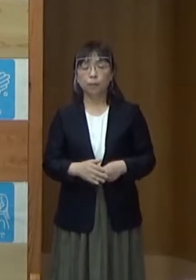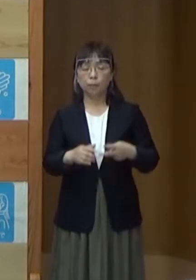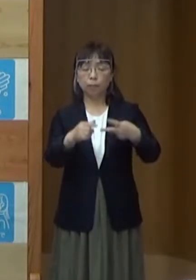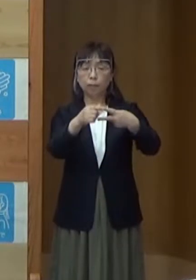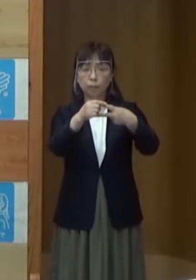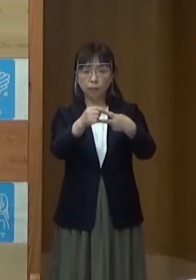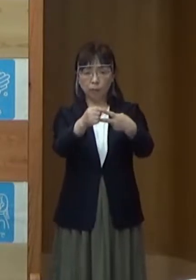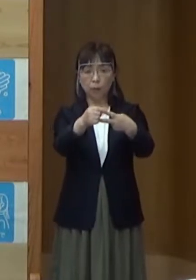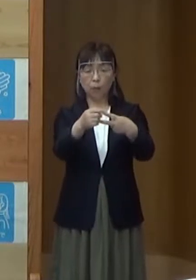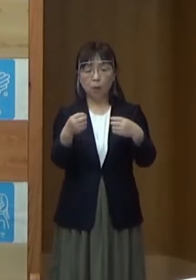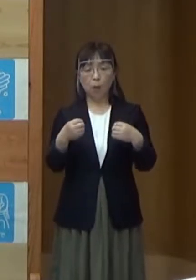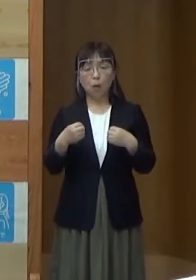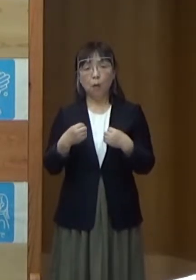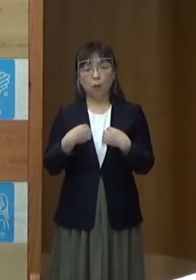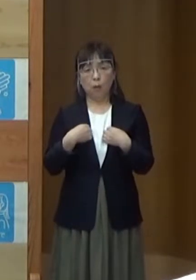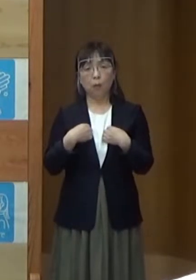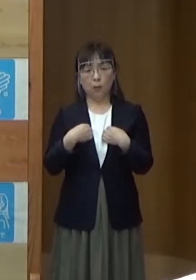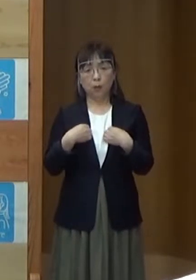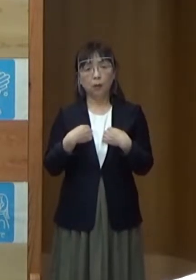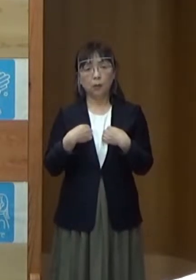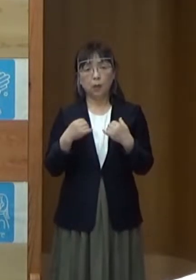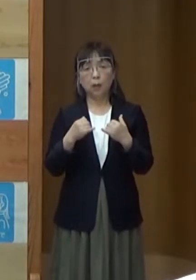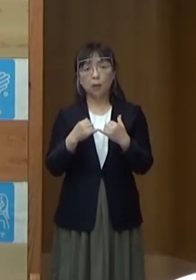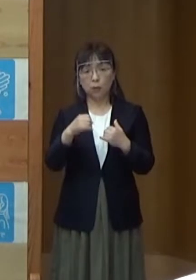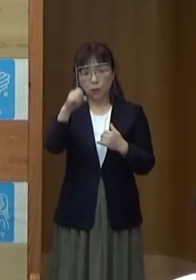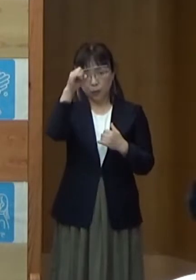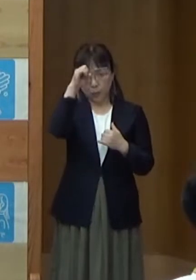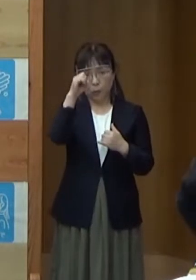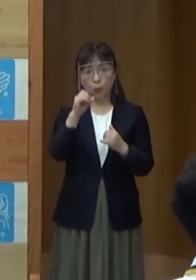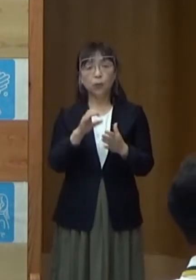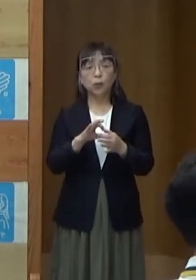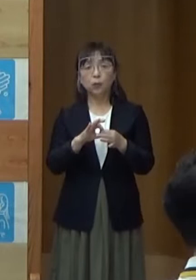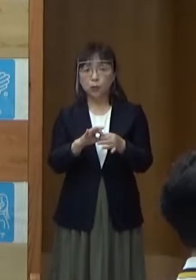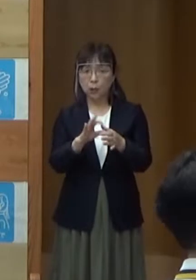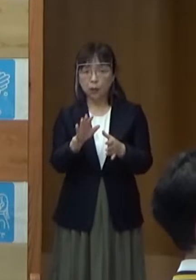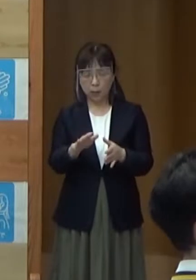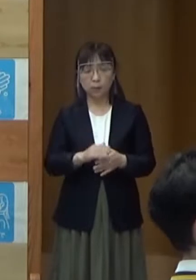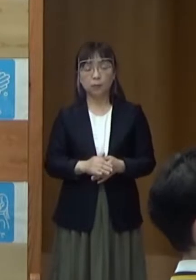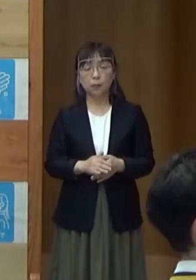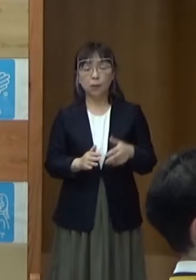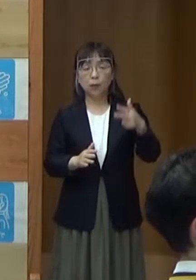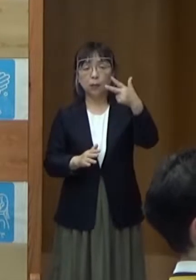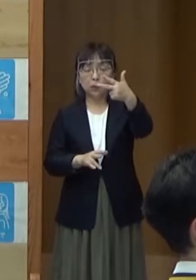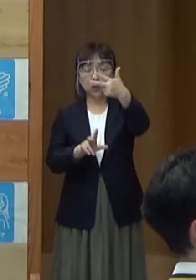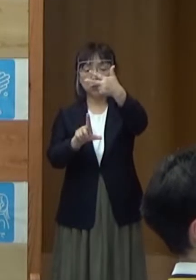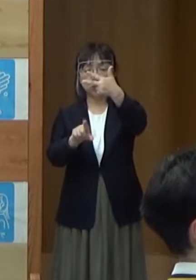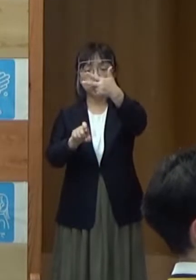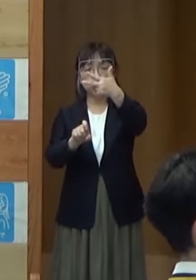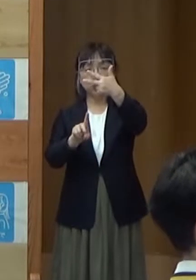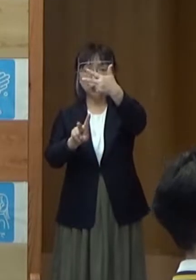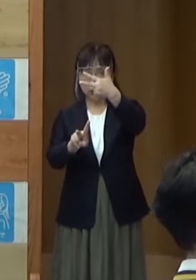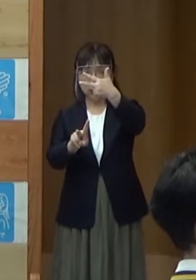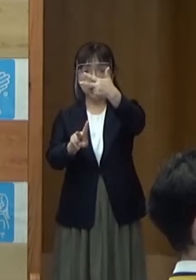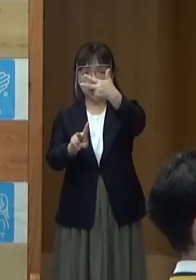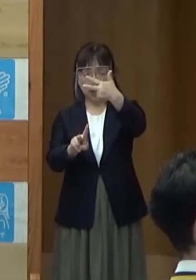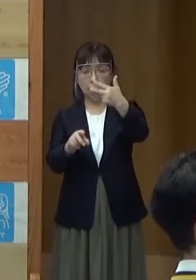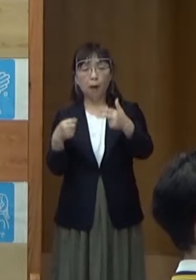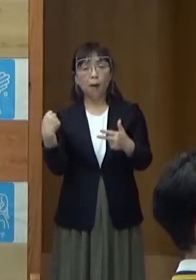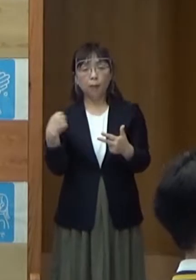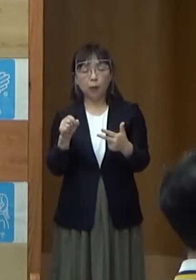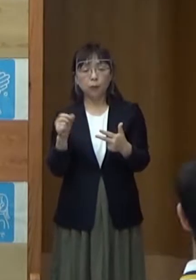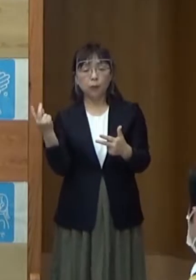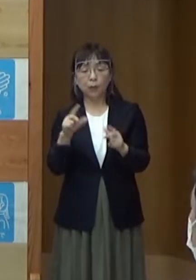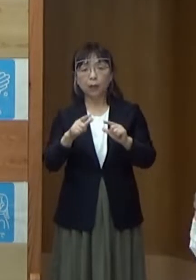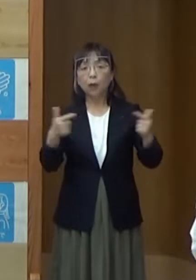点目は新型コロナウイルス感染症についてであります。7月12日から夏の再拡